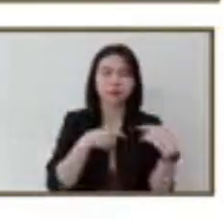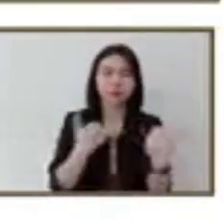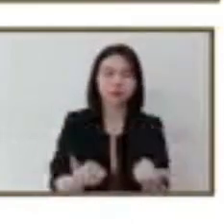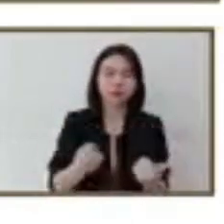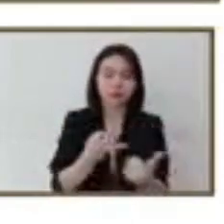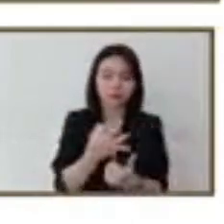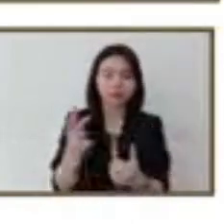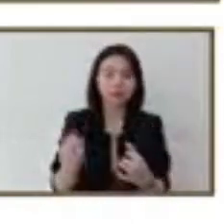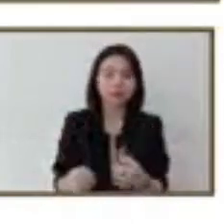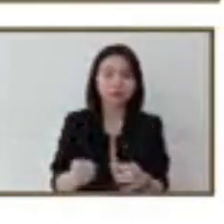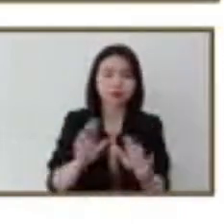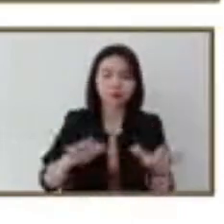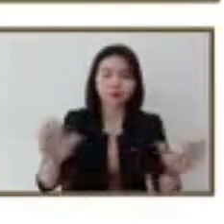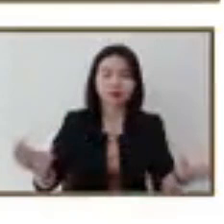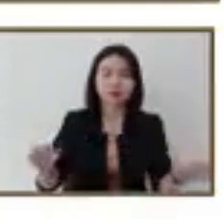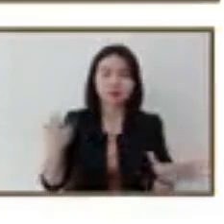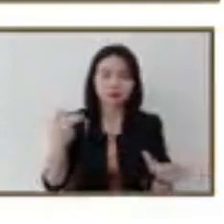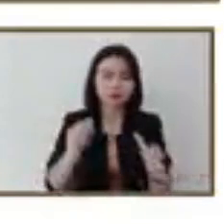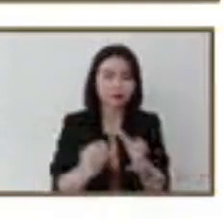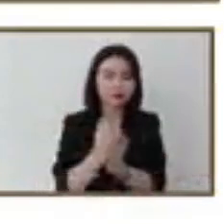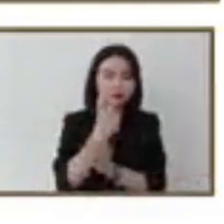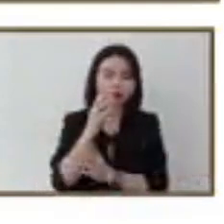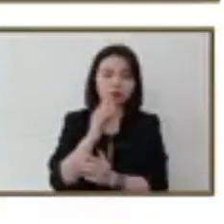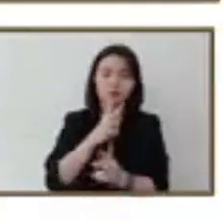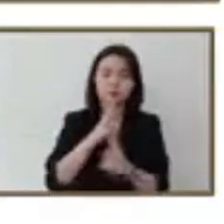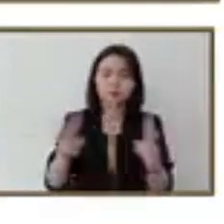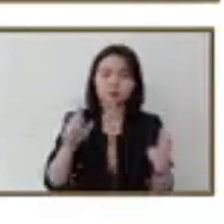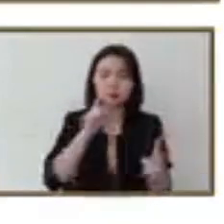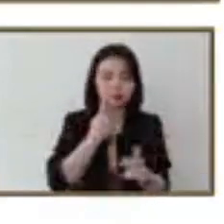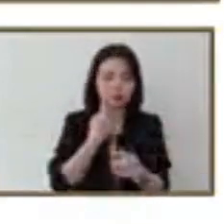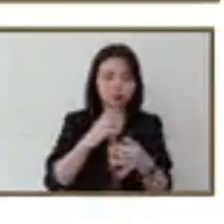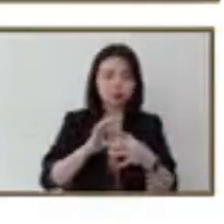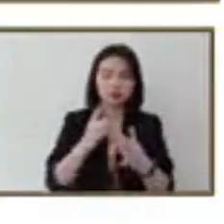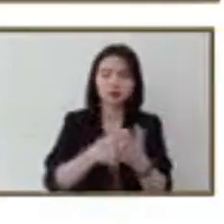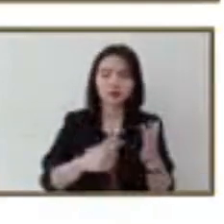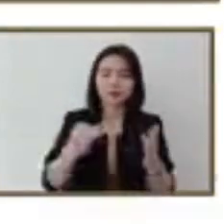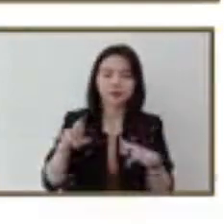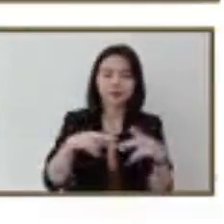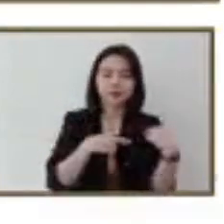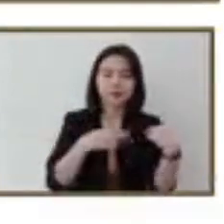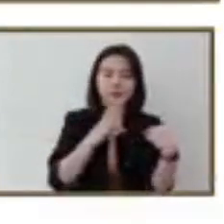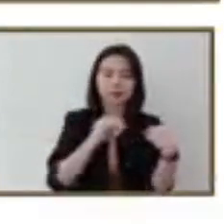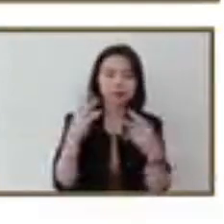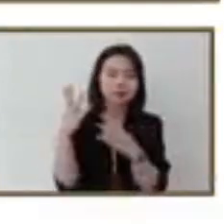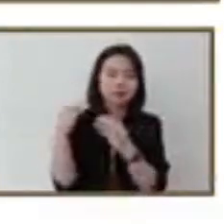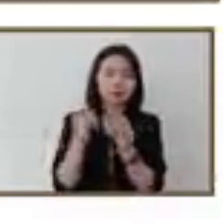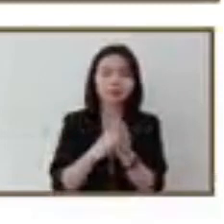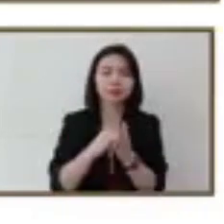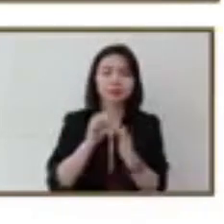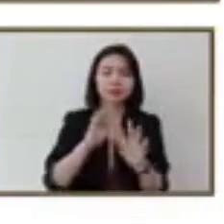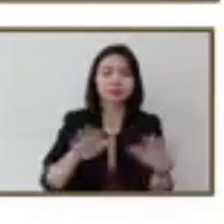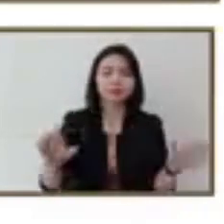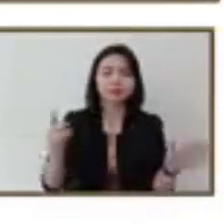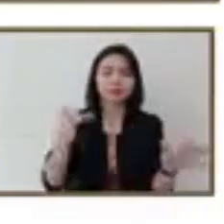na seryoso sa kanilang natututunan. O Lord, please. Naway makita ng mga batang